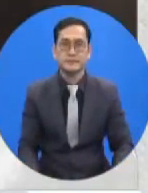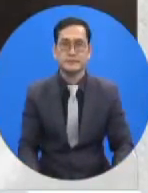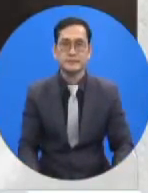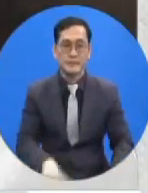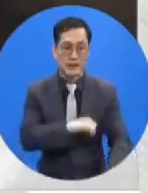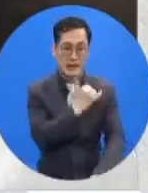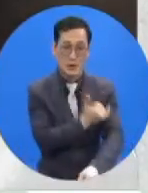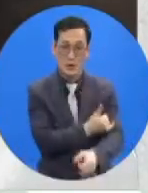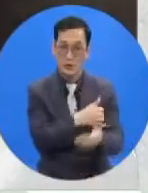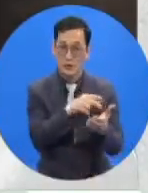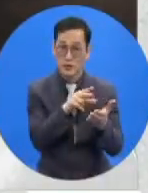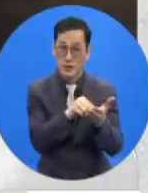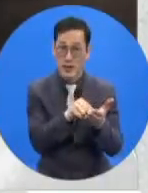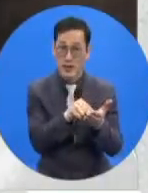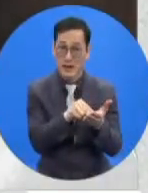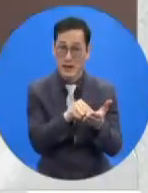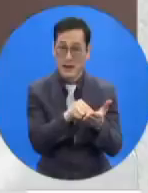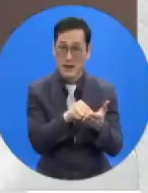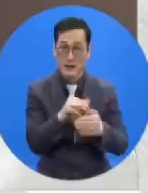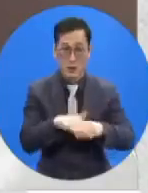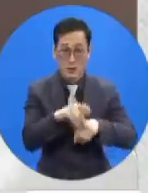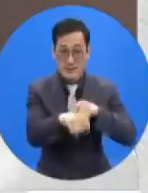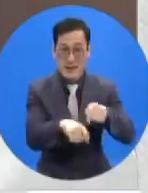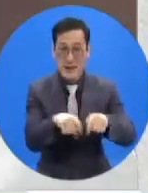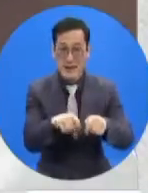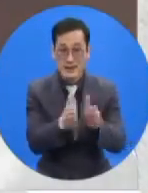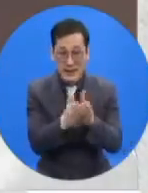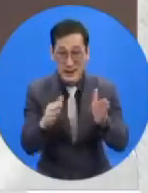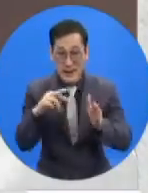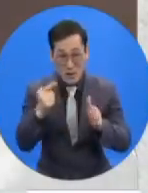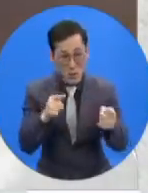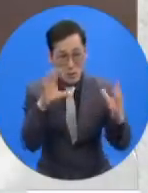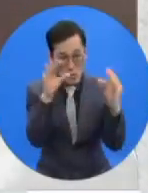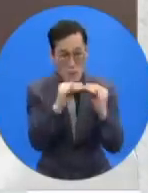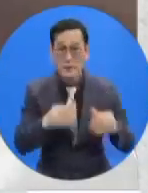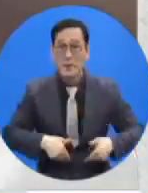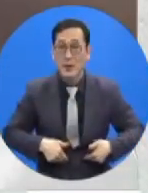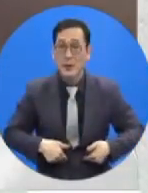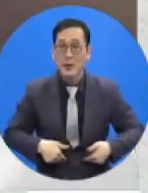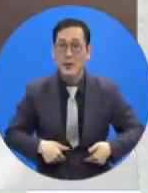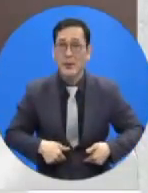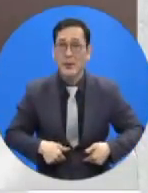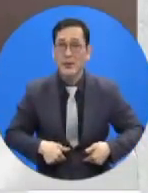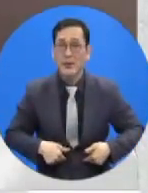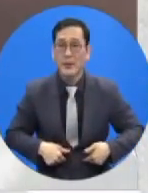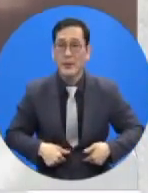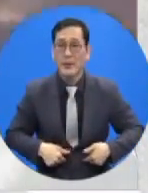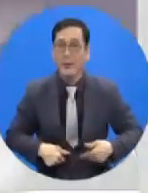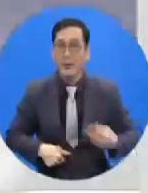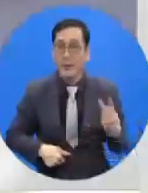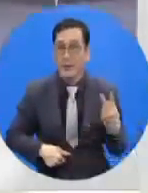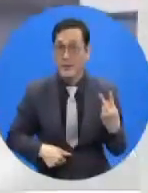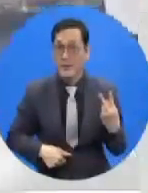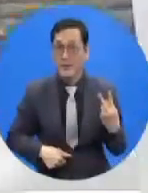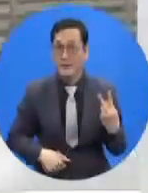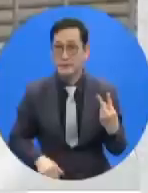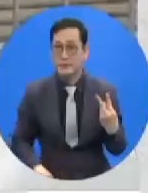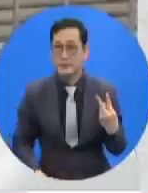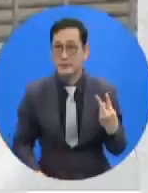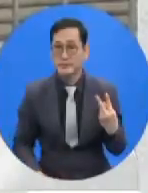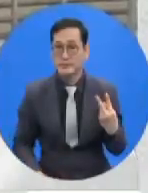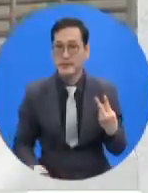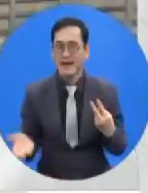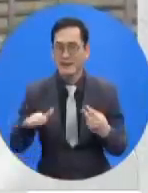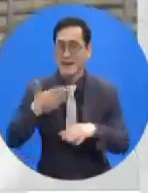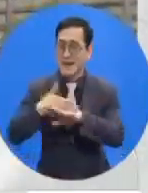인권 문제가 있고 시행을 하더라도 동의를 얻어야 된다는 부분이 걸려있는 걸로 알고 있거든요. 그래서 저는 개인적으로는 이제 해외